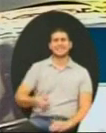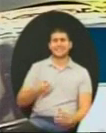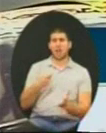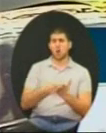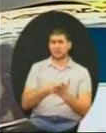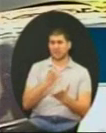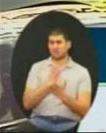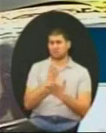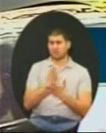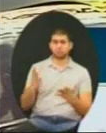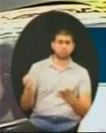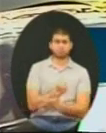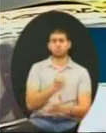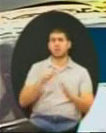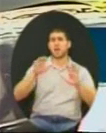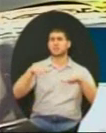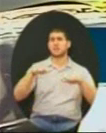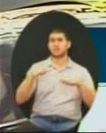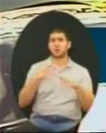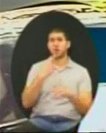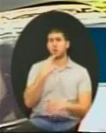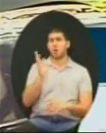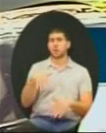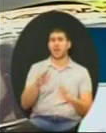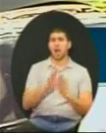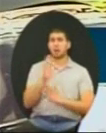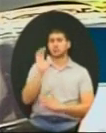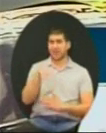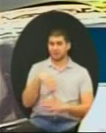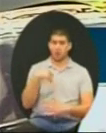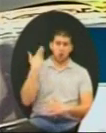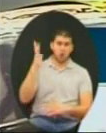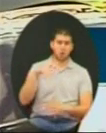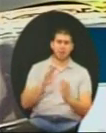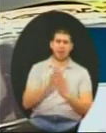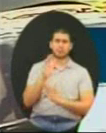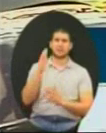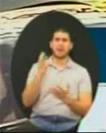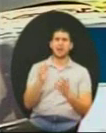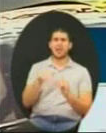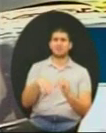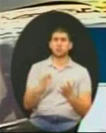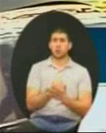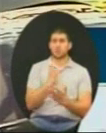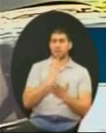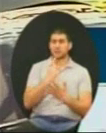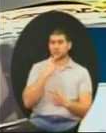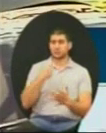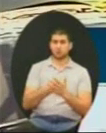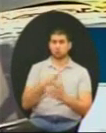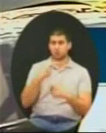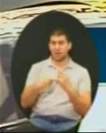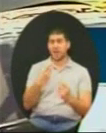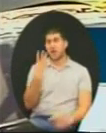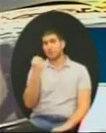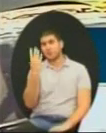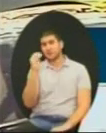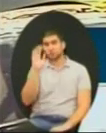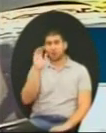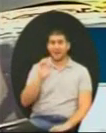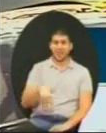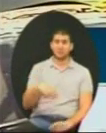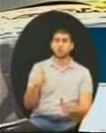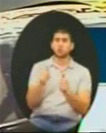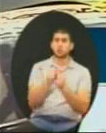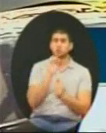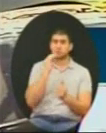הוכרזו, זכו 10,000, הוכרזו עוד 15,000 זוכים, יהיו עוד 15,000 זוכים עד סוף השנה. סך הכל 40-45,000 זוגות צעירים